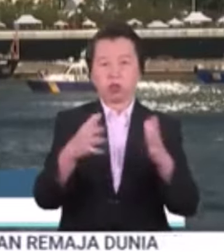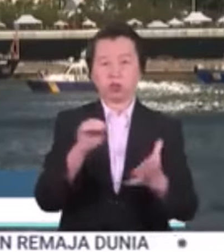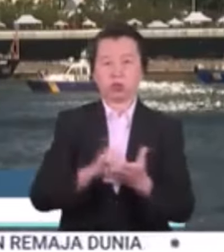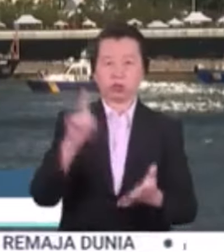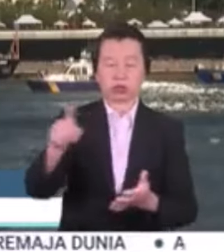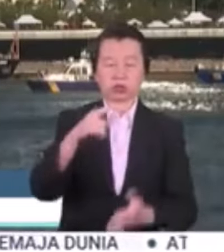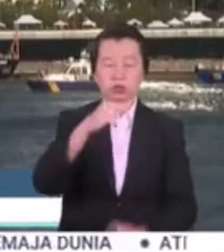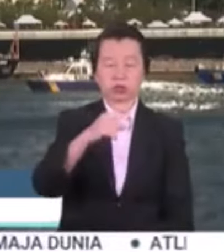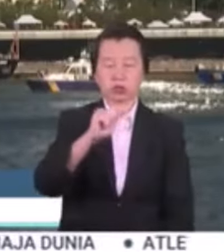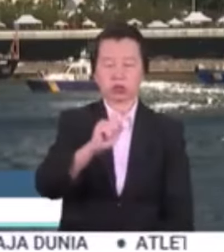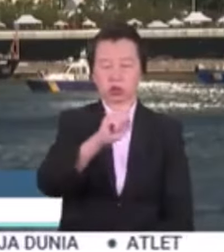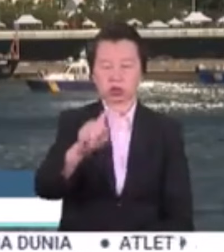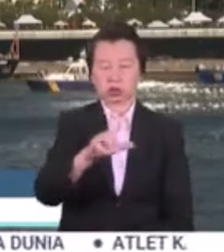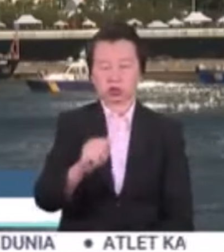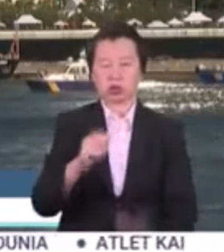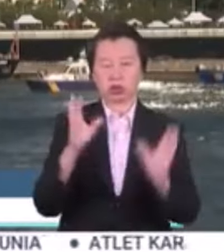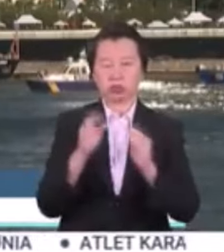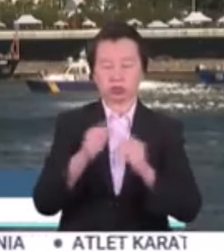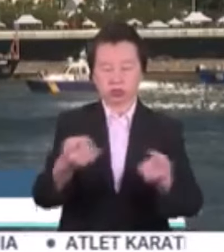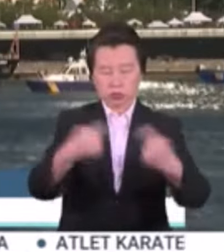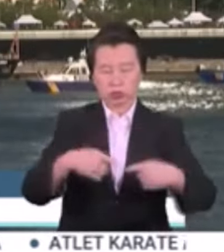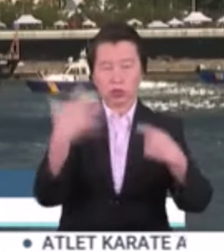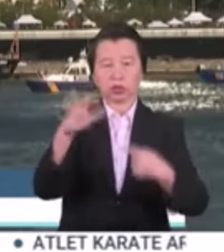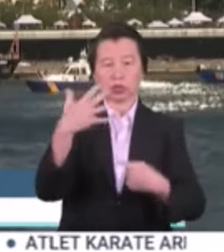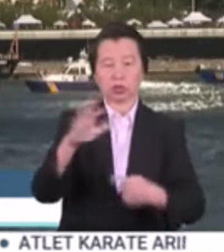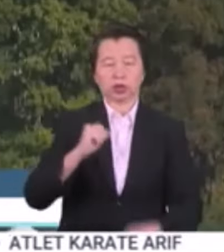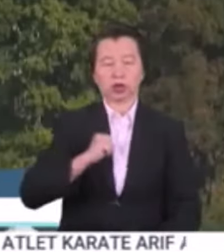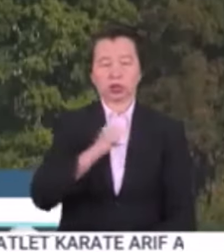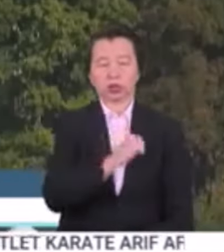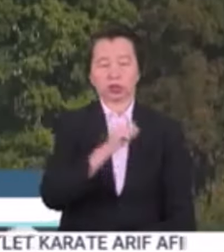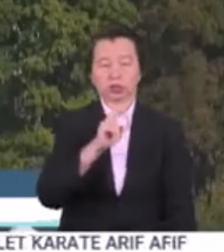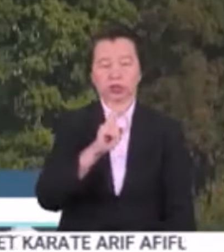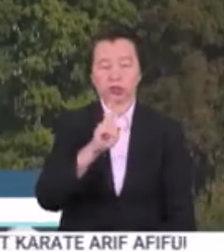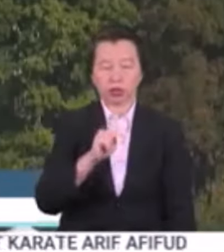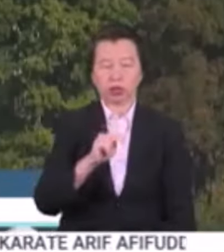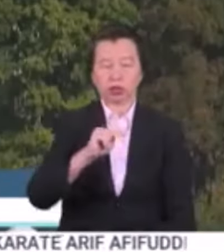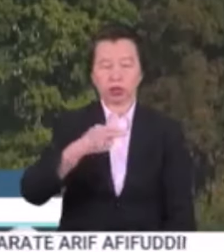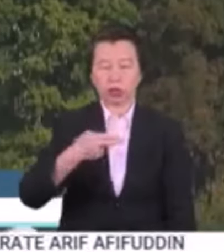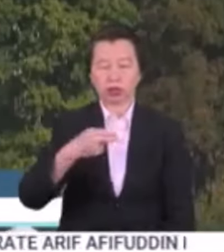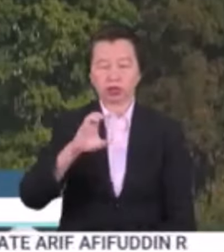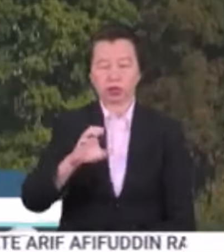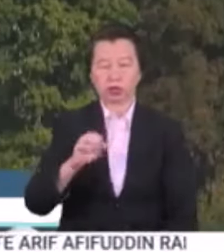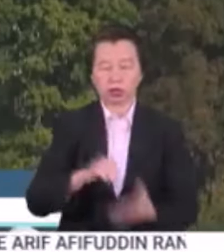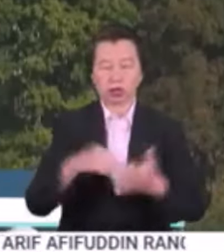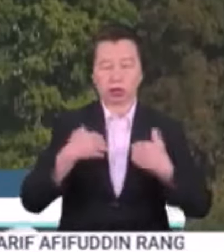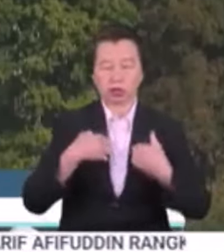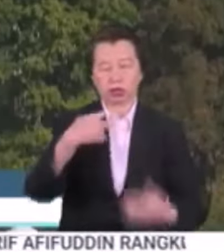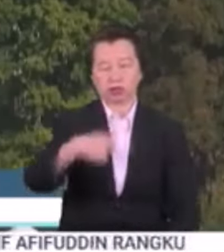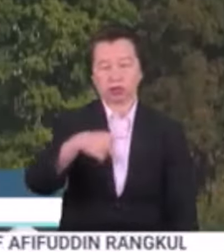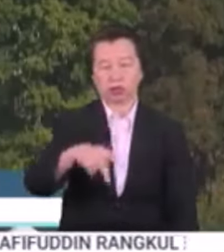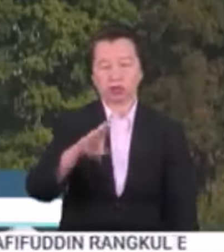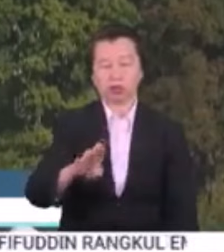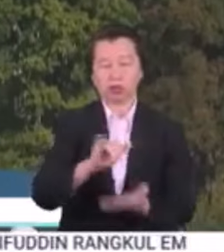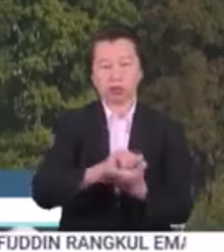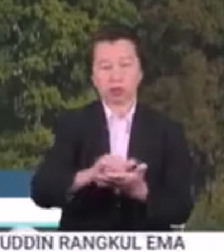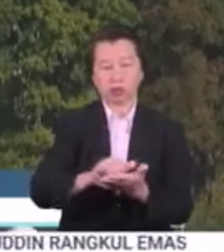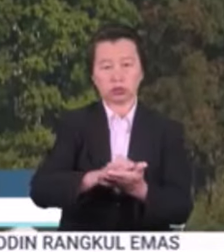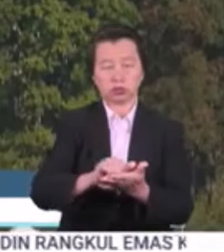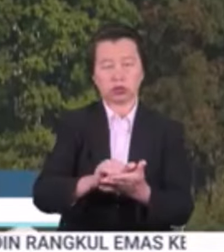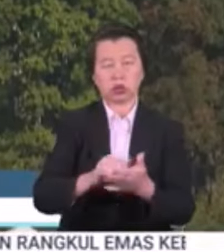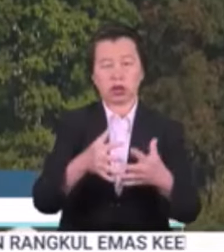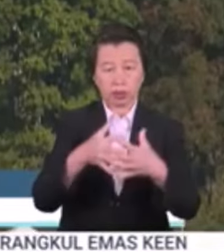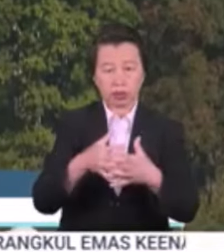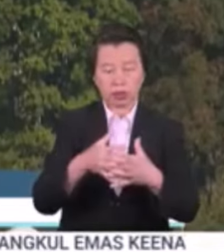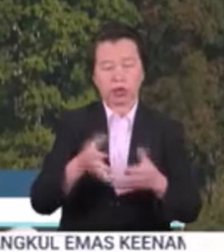Semenanjung Kaza mesyuarat dihadiri 15 ahli unsc diadakan di Ibu pejabat PBB di New York mereka diberi